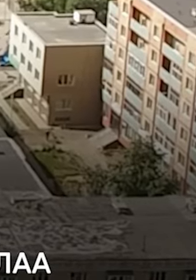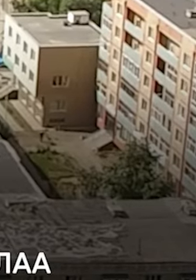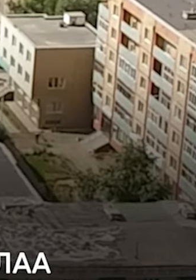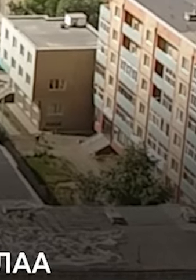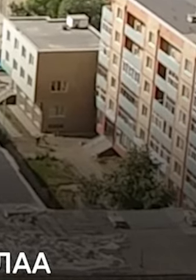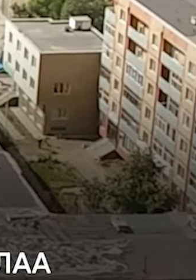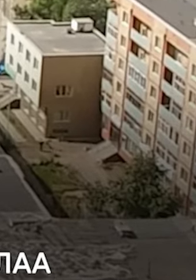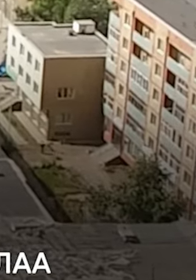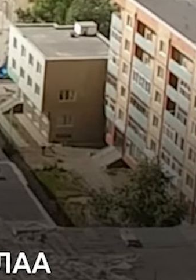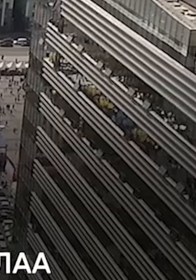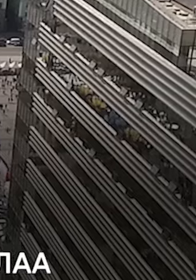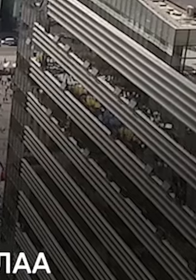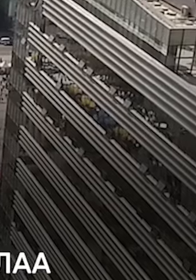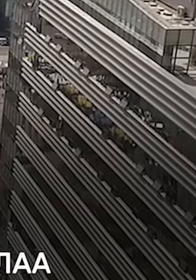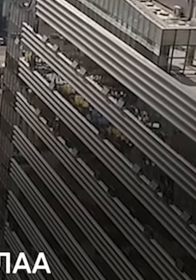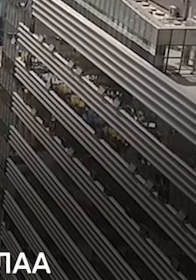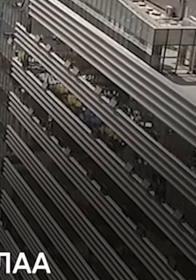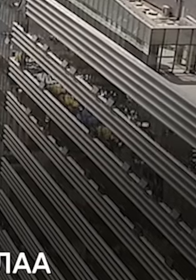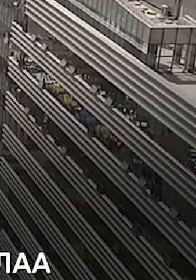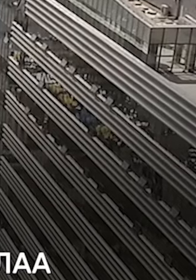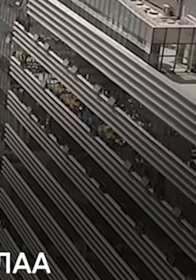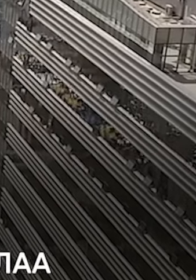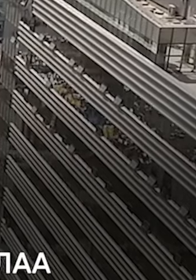Улсын хэмжээнд инфляц 6.5% тагарлаа.